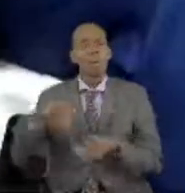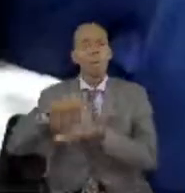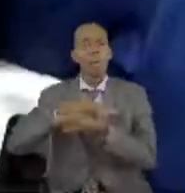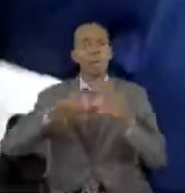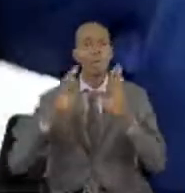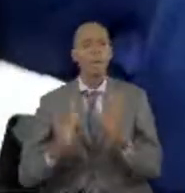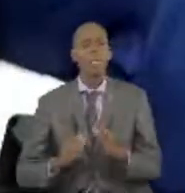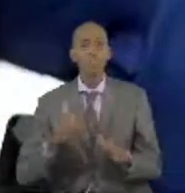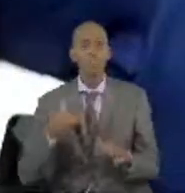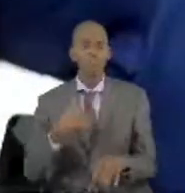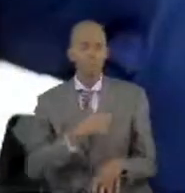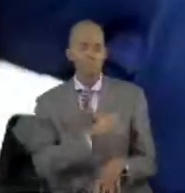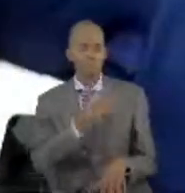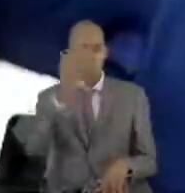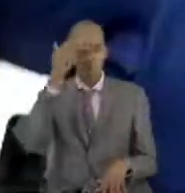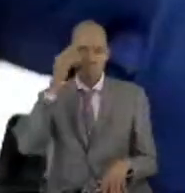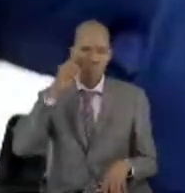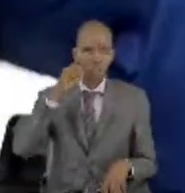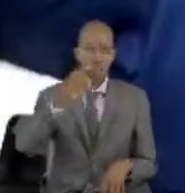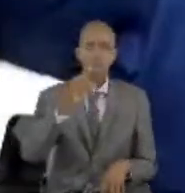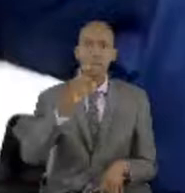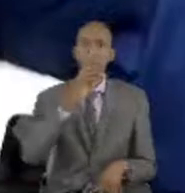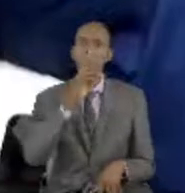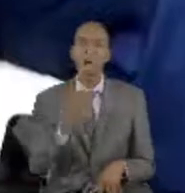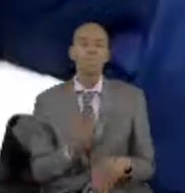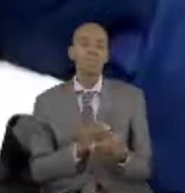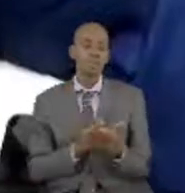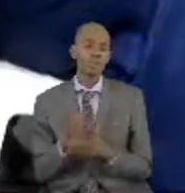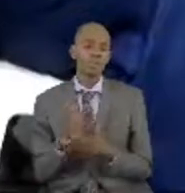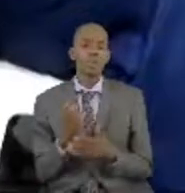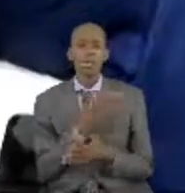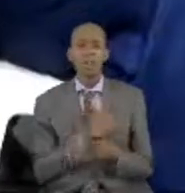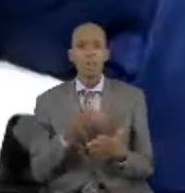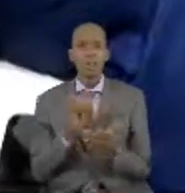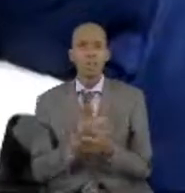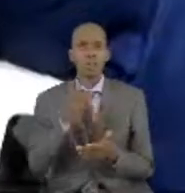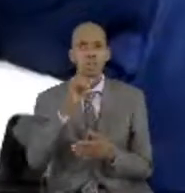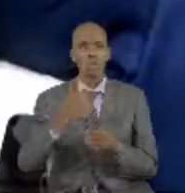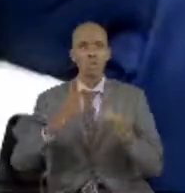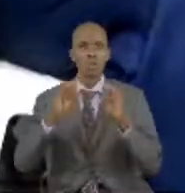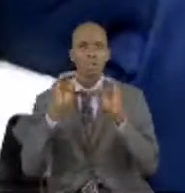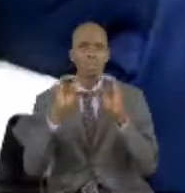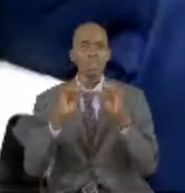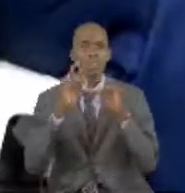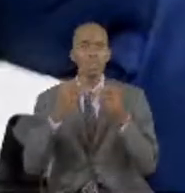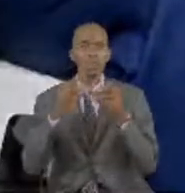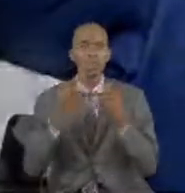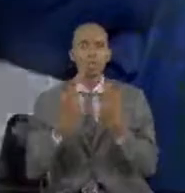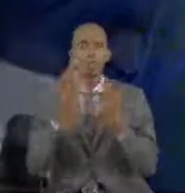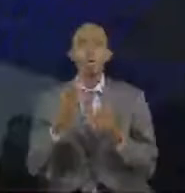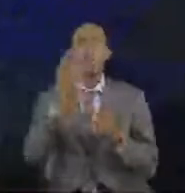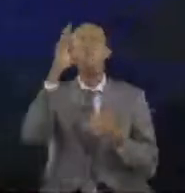vrai et que tu enseignes la voix de dieu selon la vérité